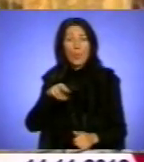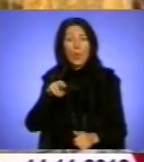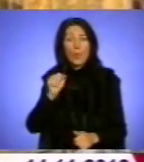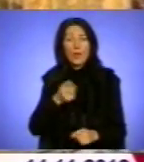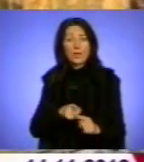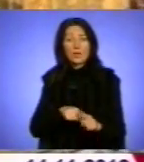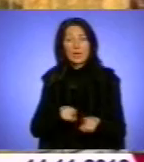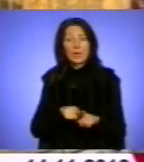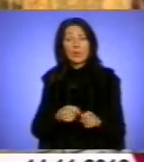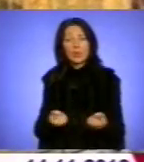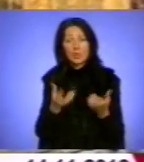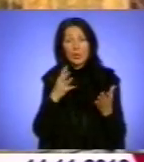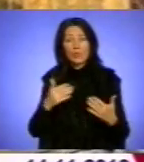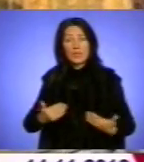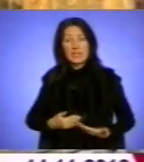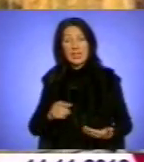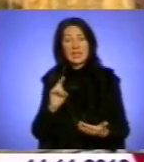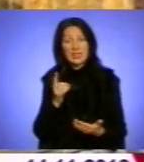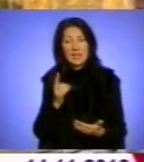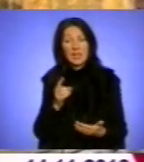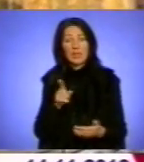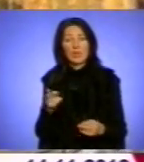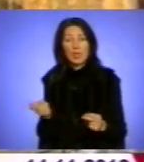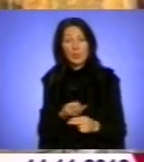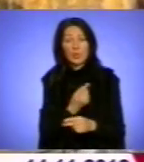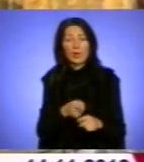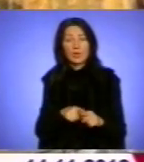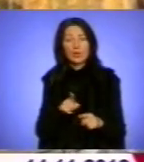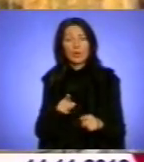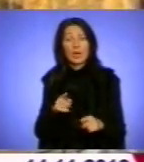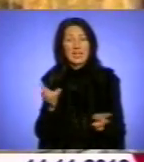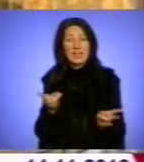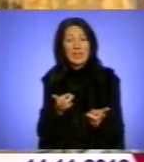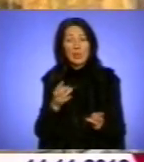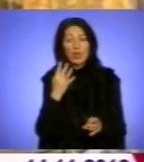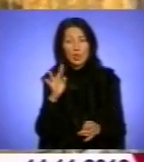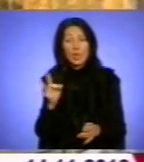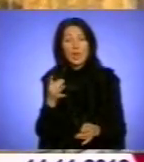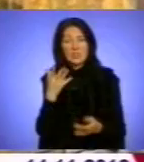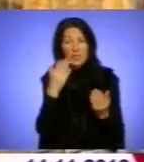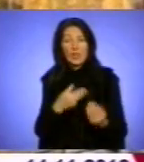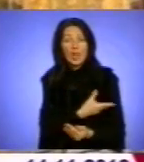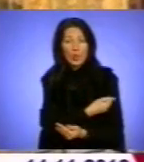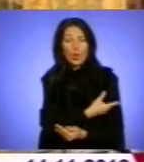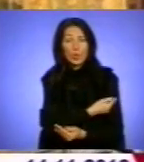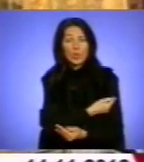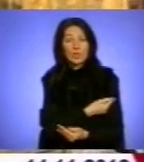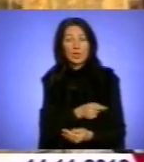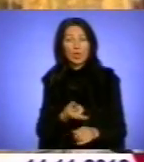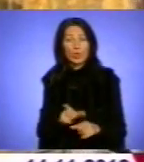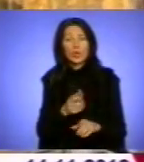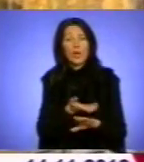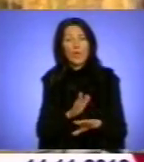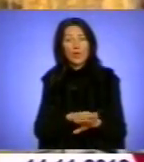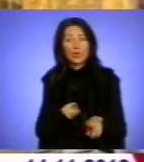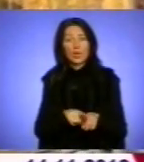вона позбавляє отих місць ін'єкцій, що 4 рази колотися в день дуже тяжко дитині, тим більше, що, так як от Наталя навчається,